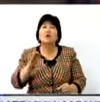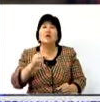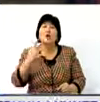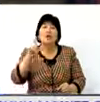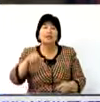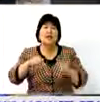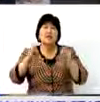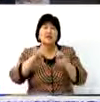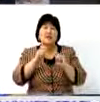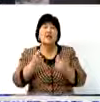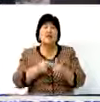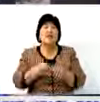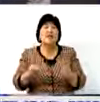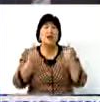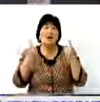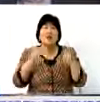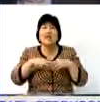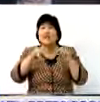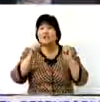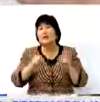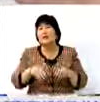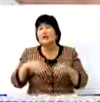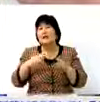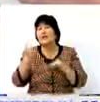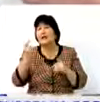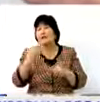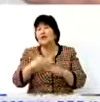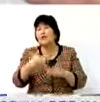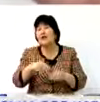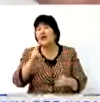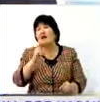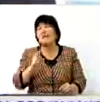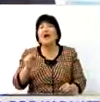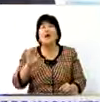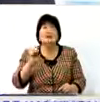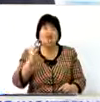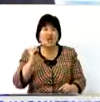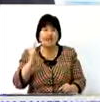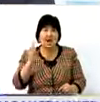удостоены специальных призов имени выдающегося специалиста сельскохозяйственной отрасли Кылышбека Абишева.